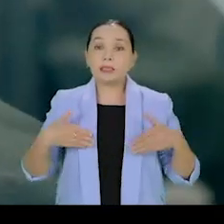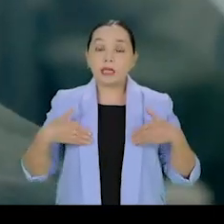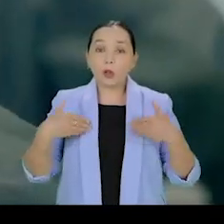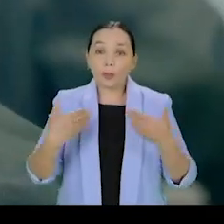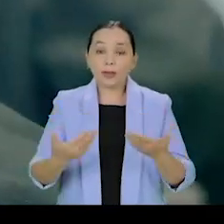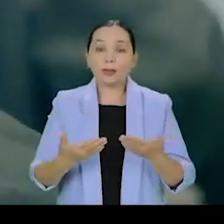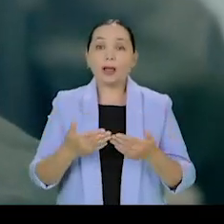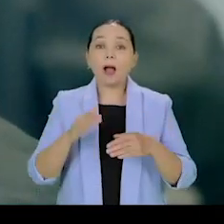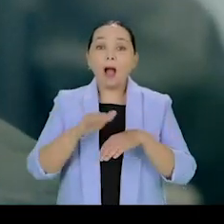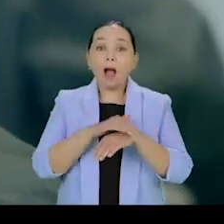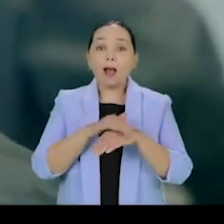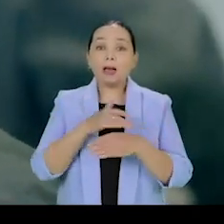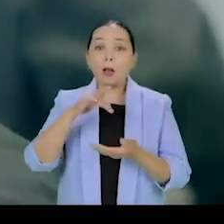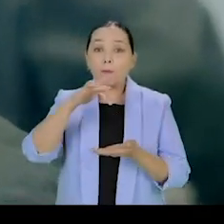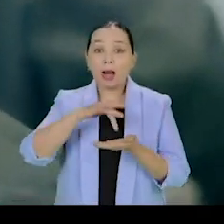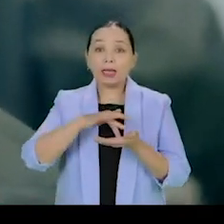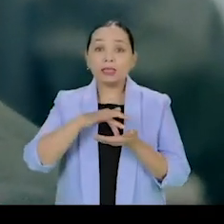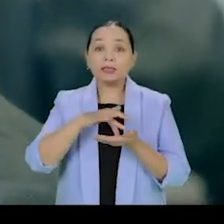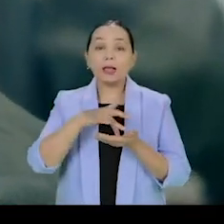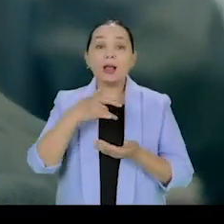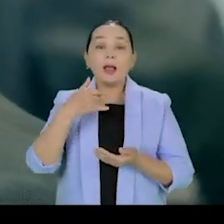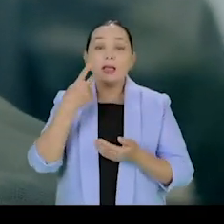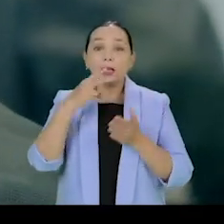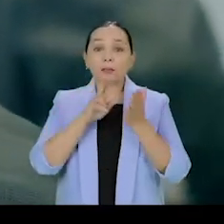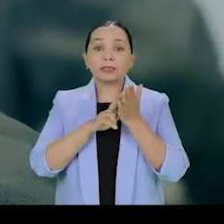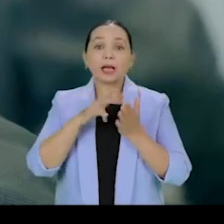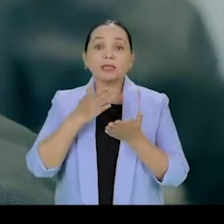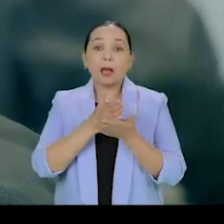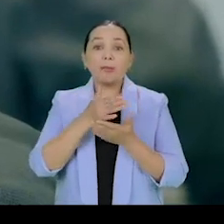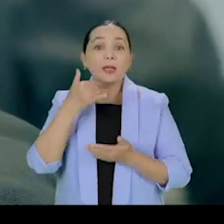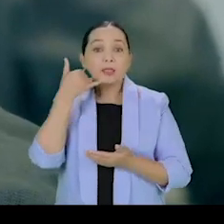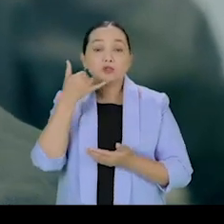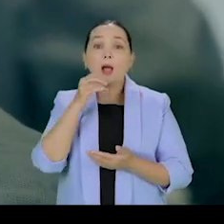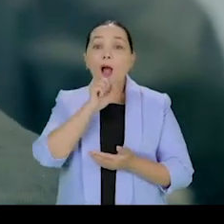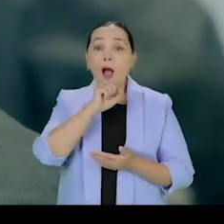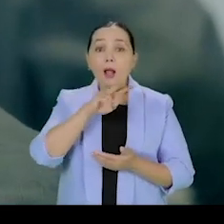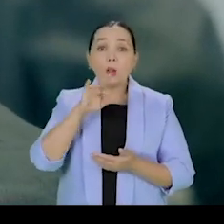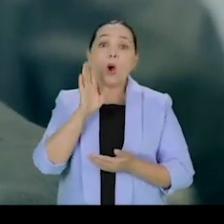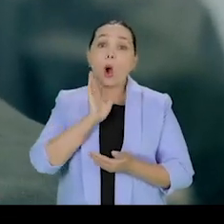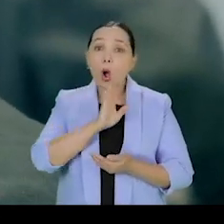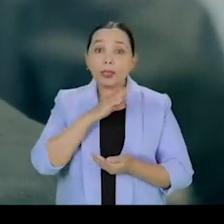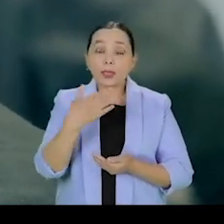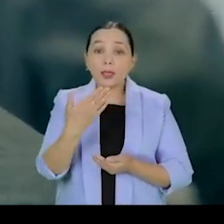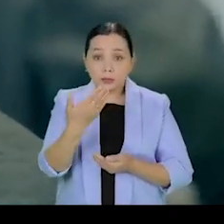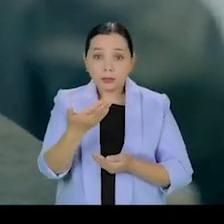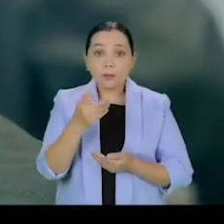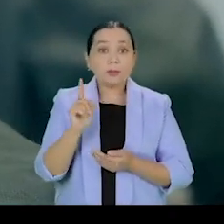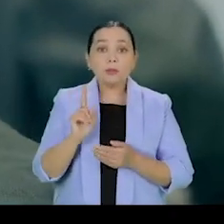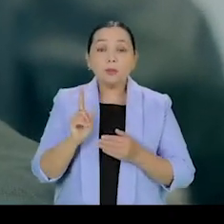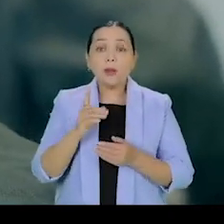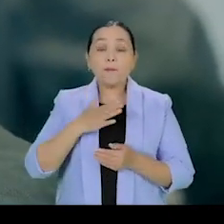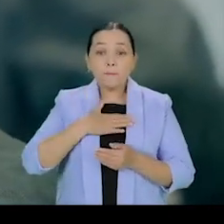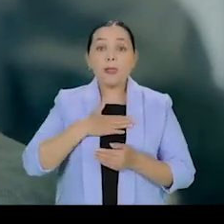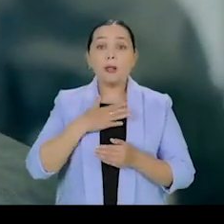Assalomu alaykum. Xayriyalarni muvofiqlashtirish markazi 28-chi operatori ishladi. Alo, oyi. Nilufar? Senmisan? Ha,